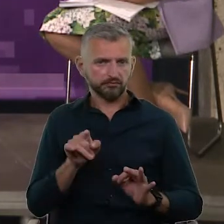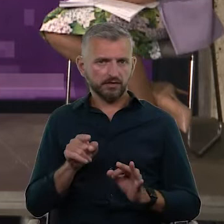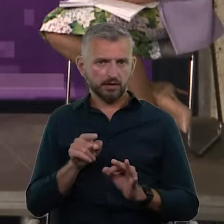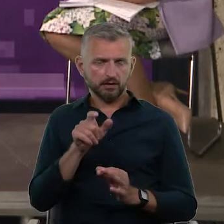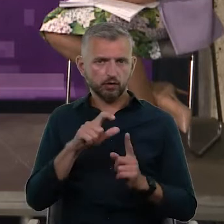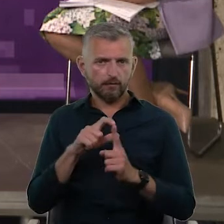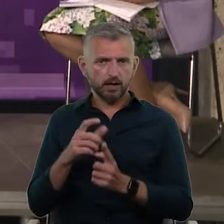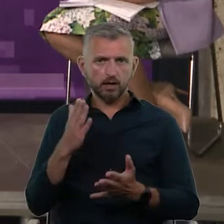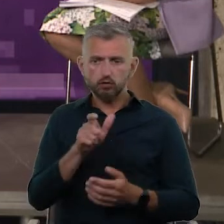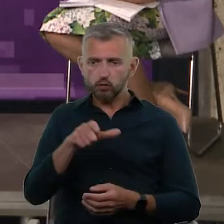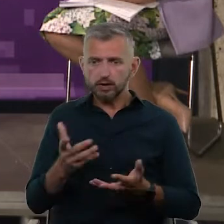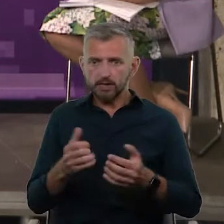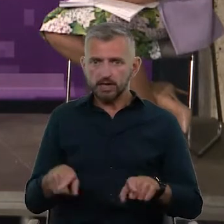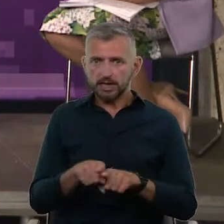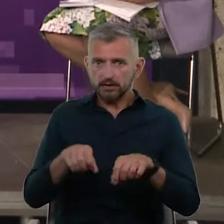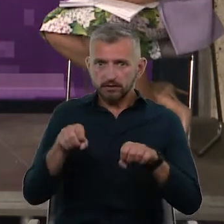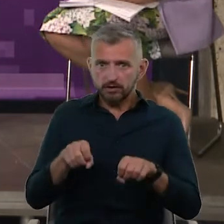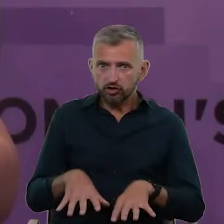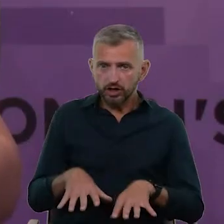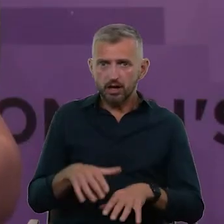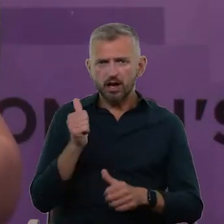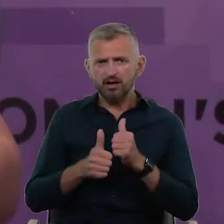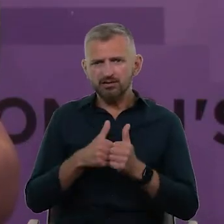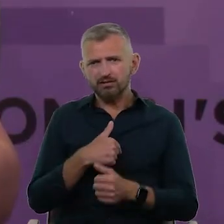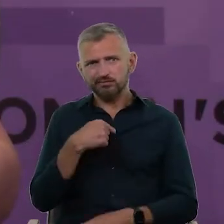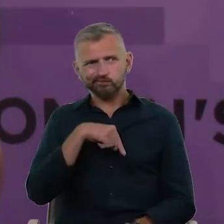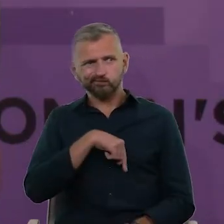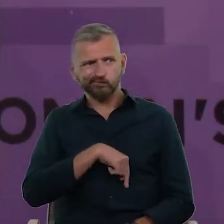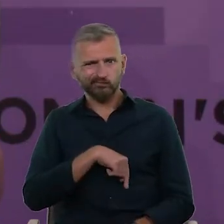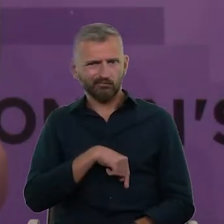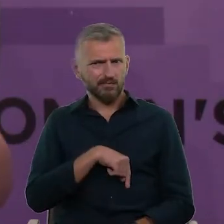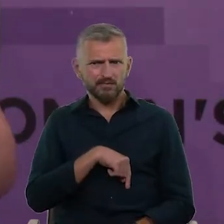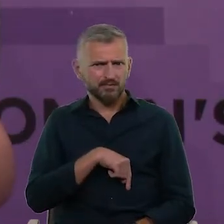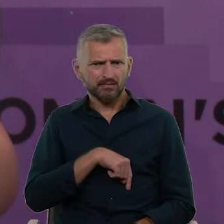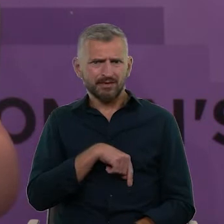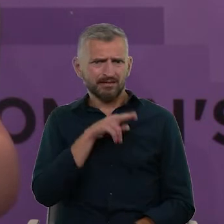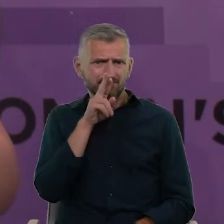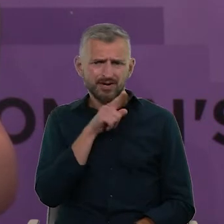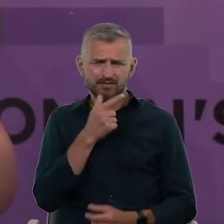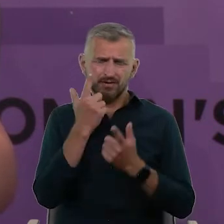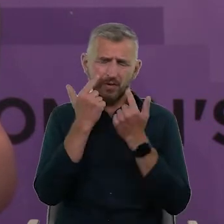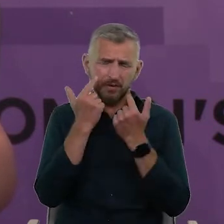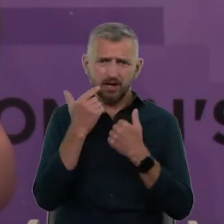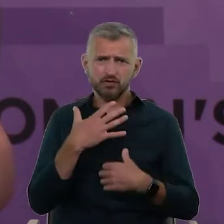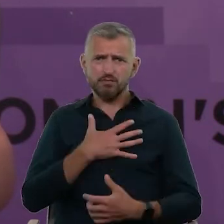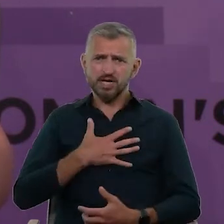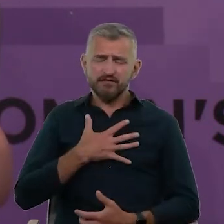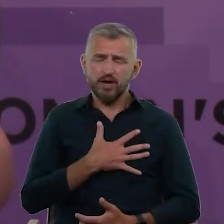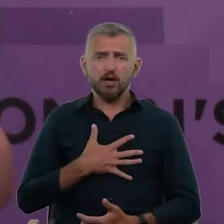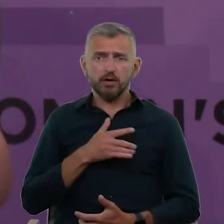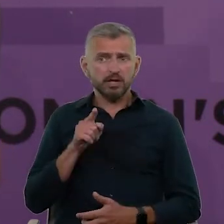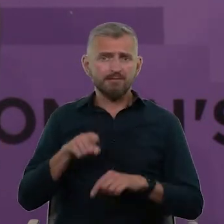мабуть, якщо люди прийняли такі рішення, часто в душі засуджую, плачу за них, переживаю, бо там родичі і всі